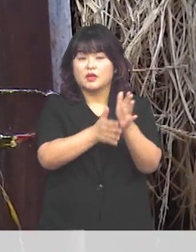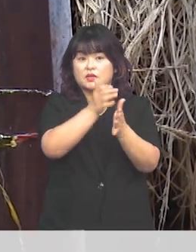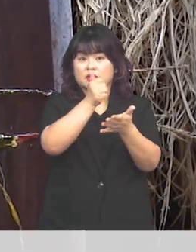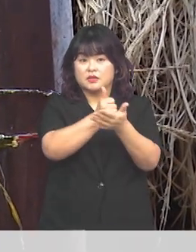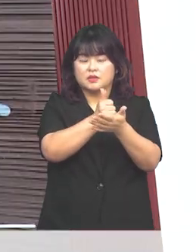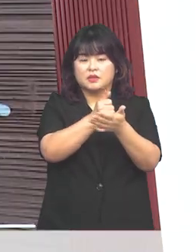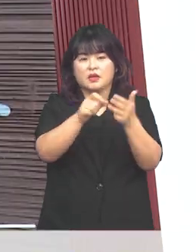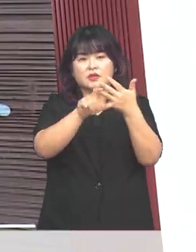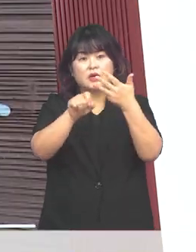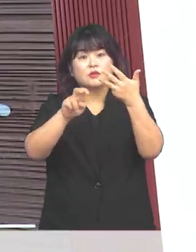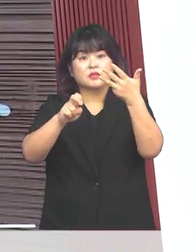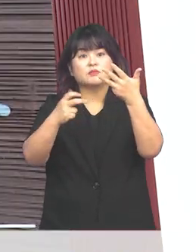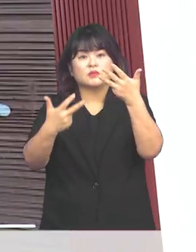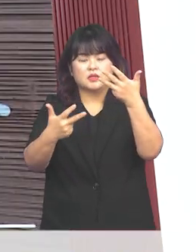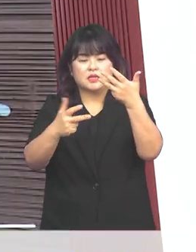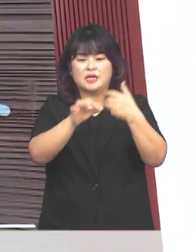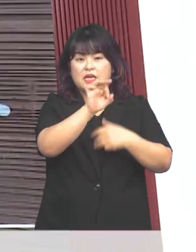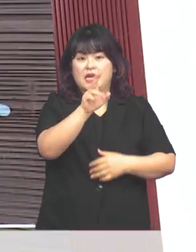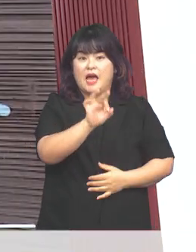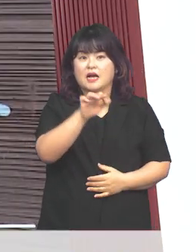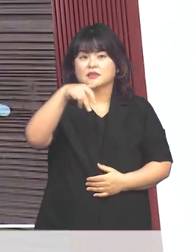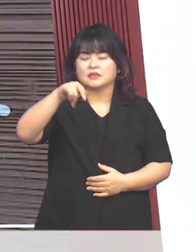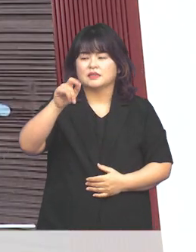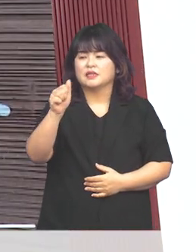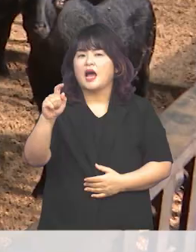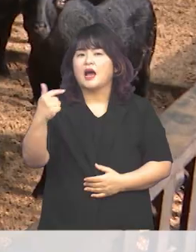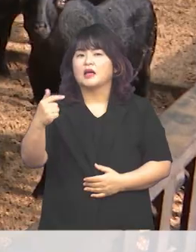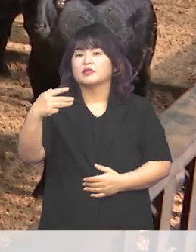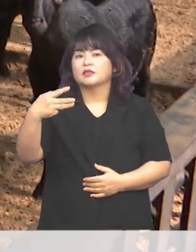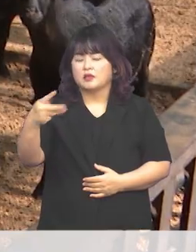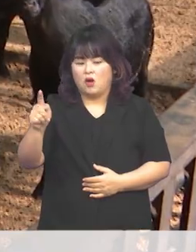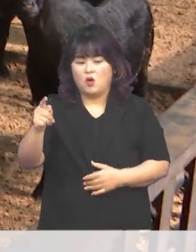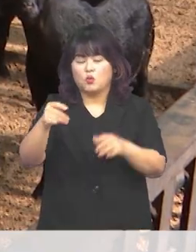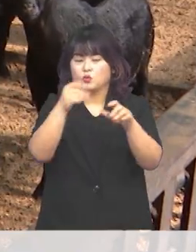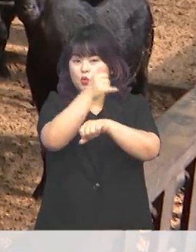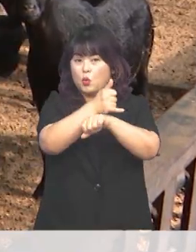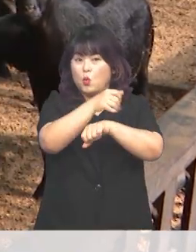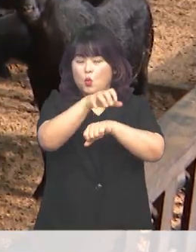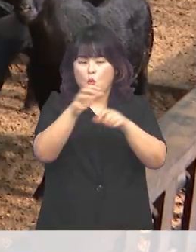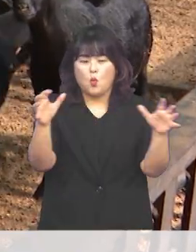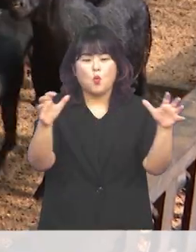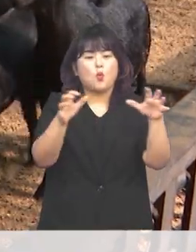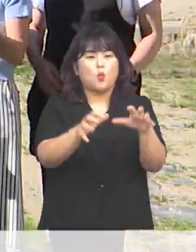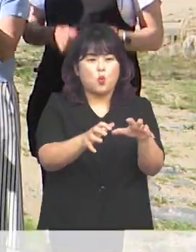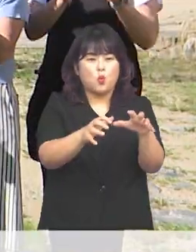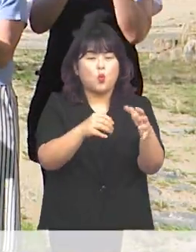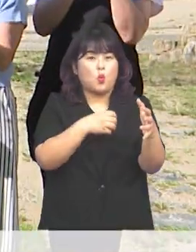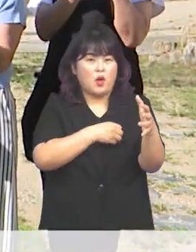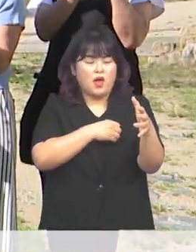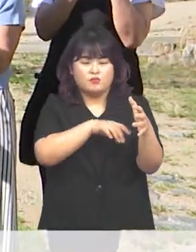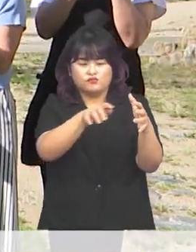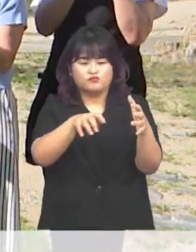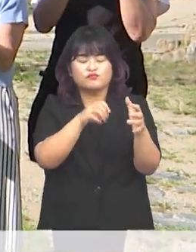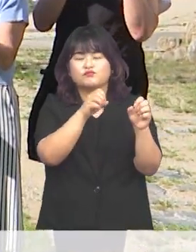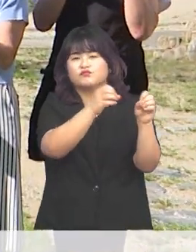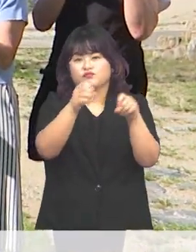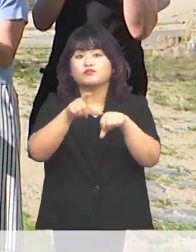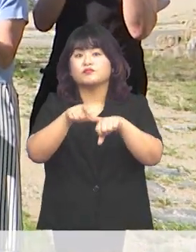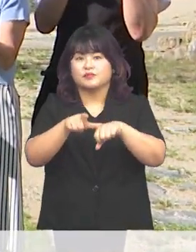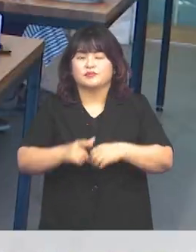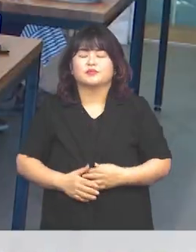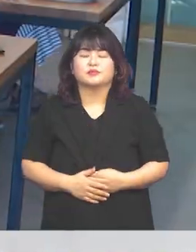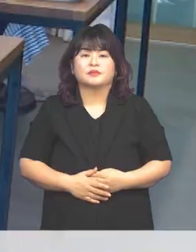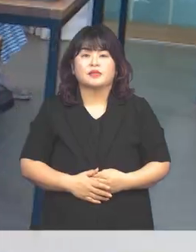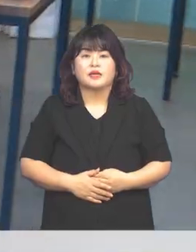이상일 용인특례시장은 지난 27일 양지면 한터농원을 방문해 경기도 농업 전문 경영인 용인지회 회원들과 간담회를